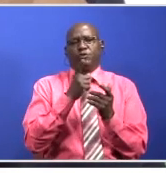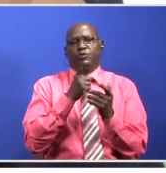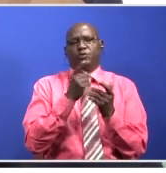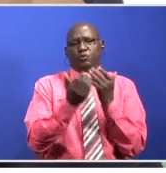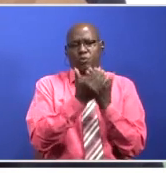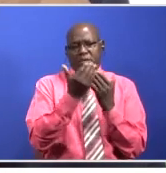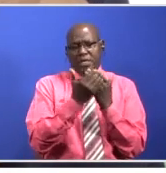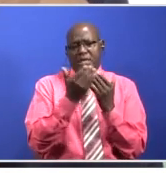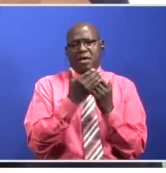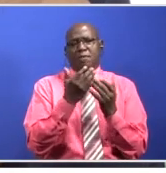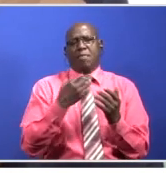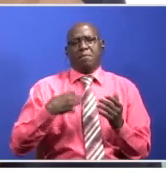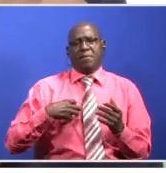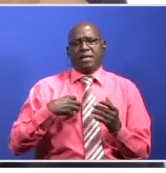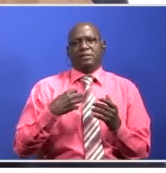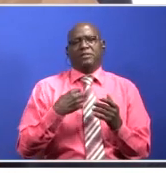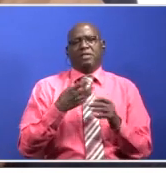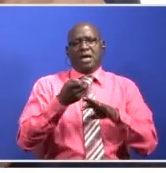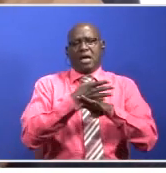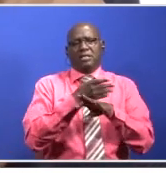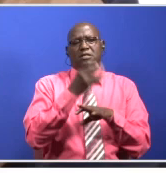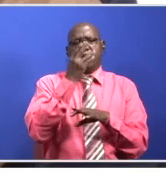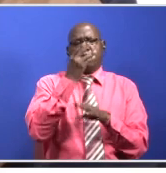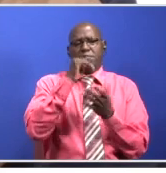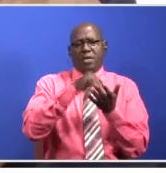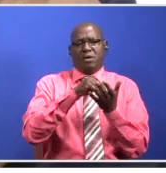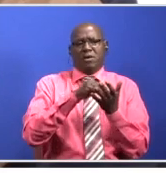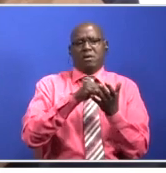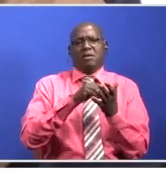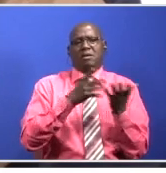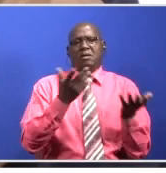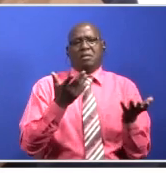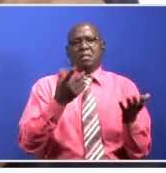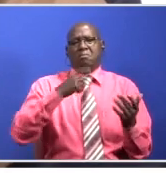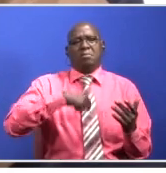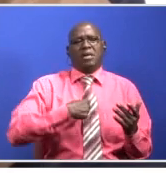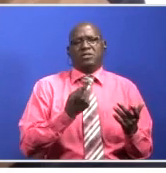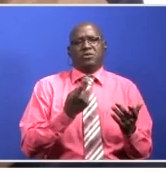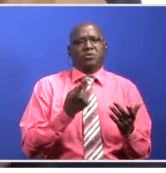kuanza kutengenezwa ni milioni 4. Na mimi mwenyewe hata